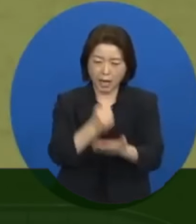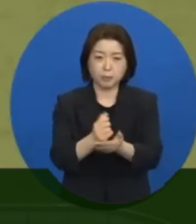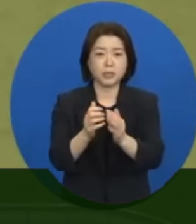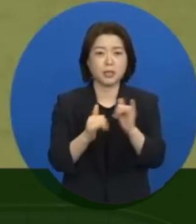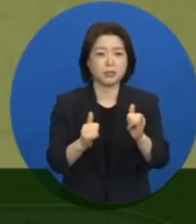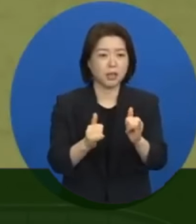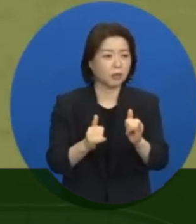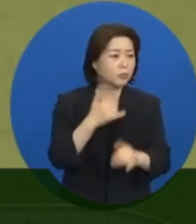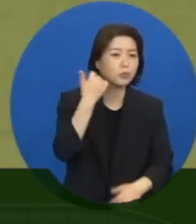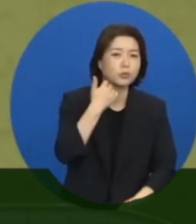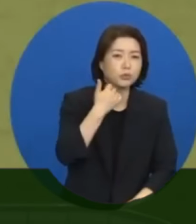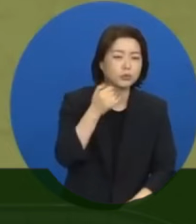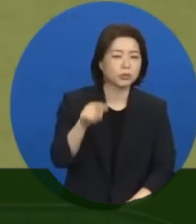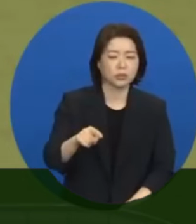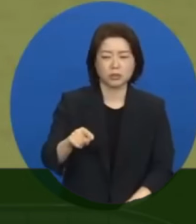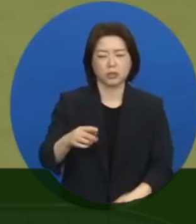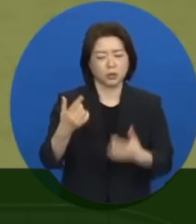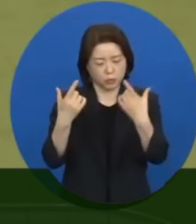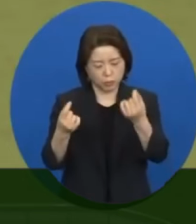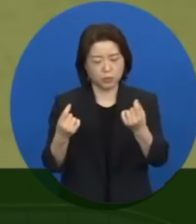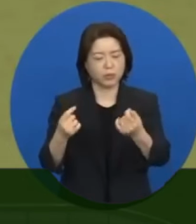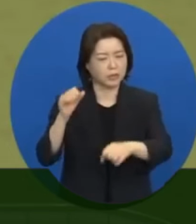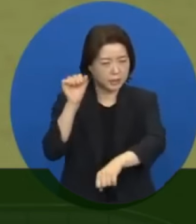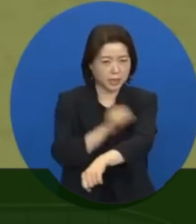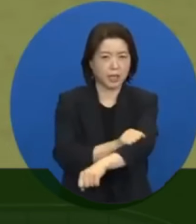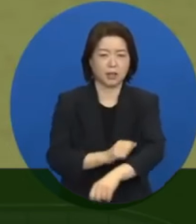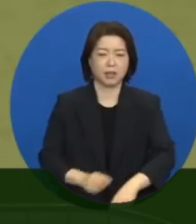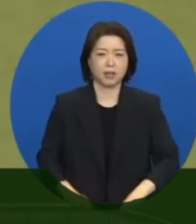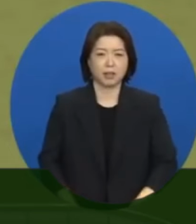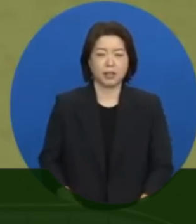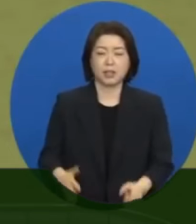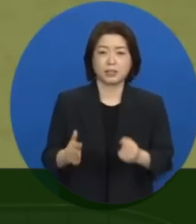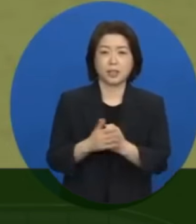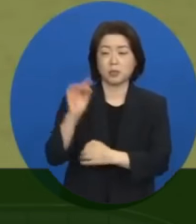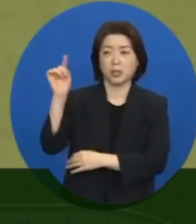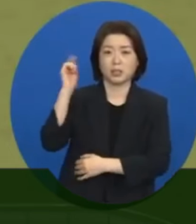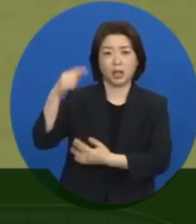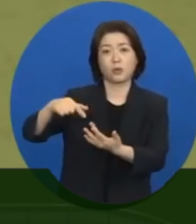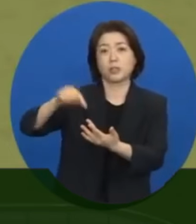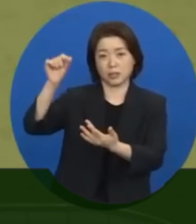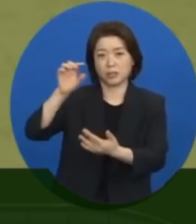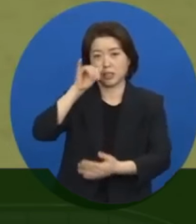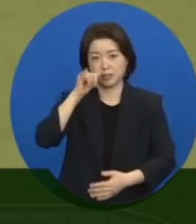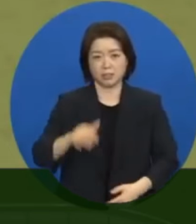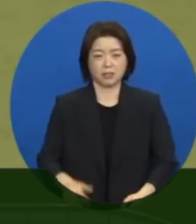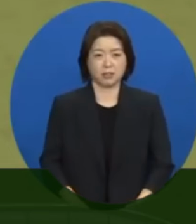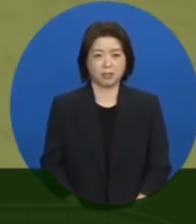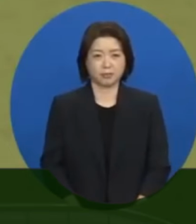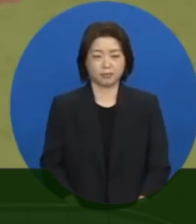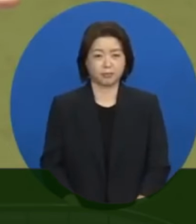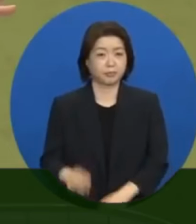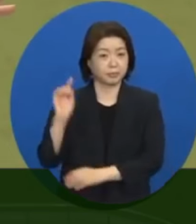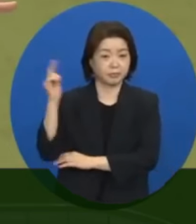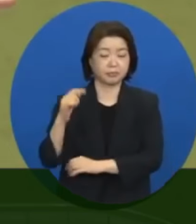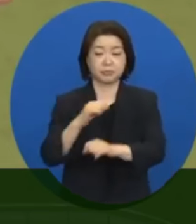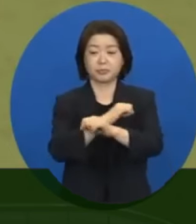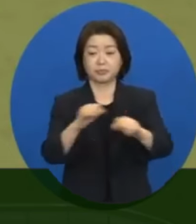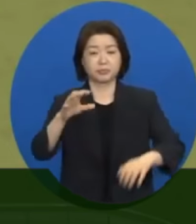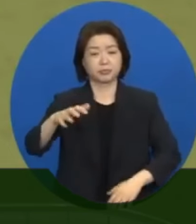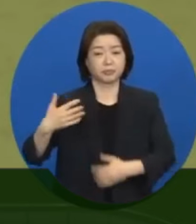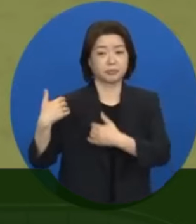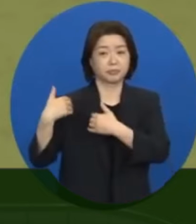어디에 있겠느냐 그래서 다윗을 택한 거예요 그 다윗은 들판에서 버려진게